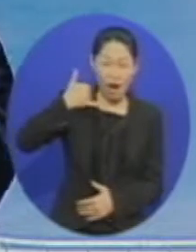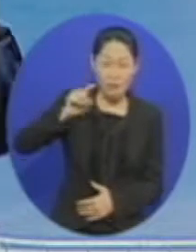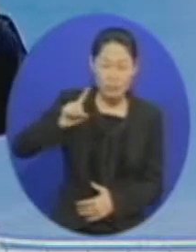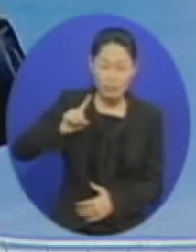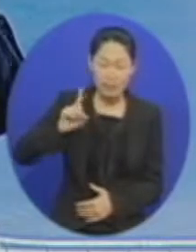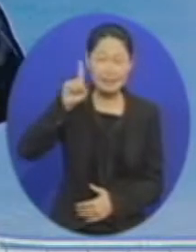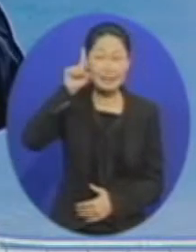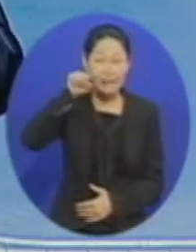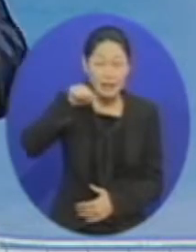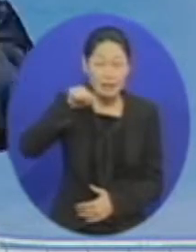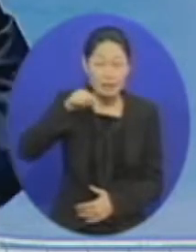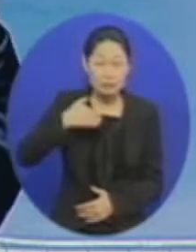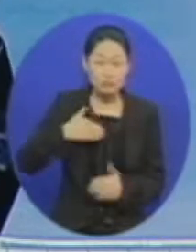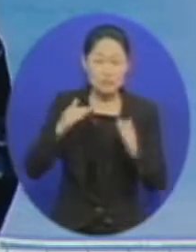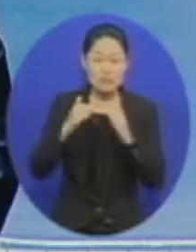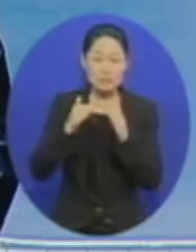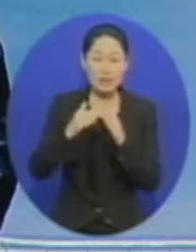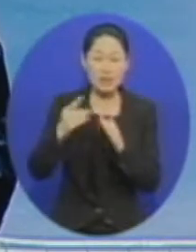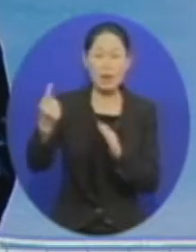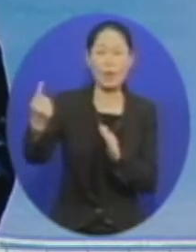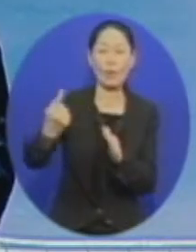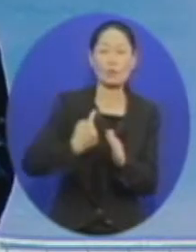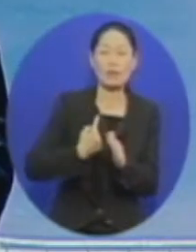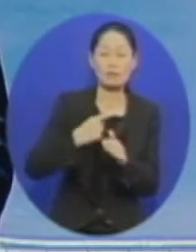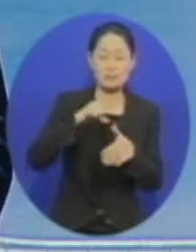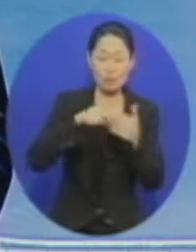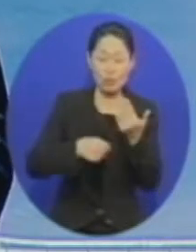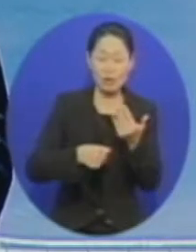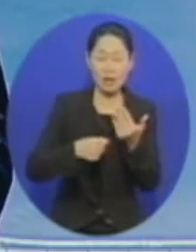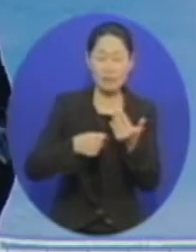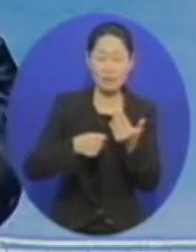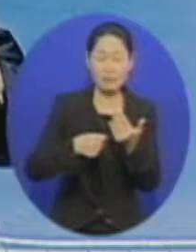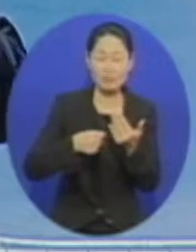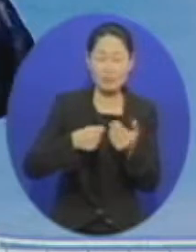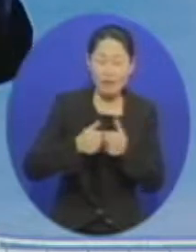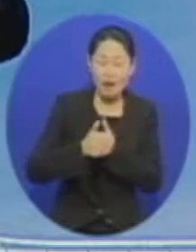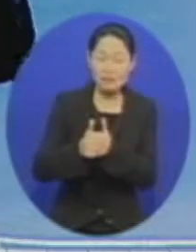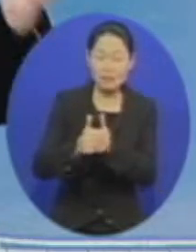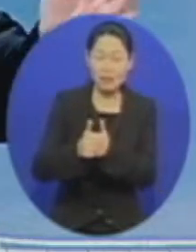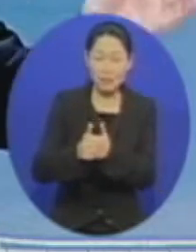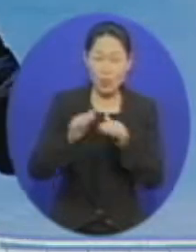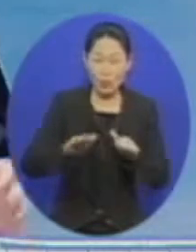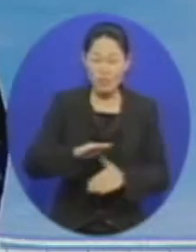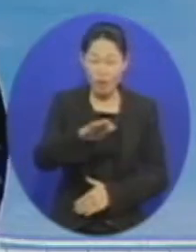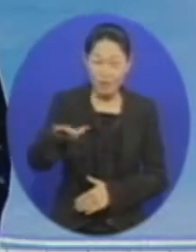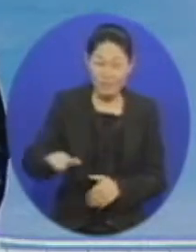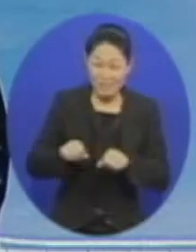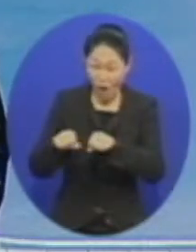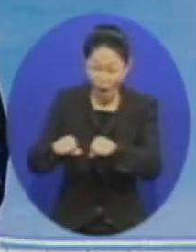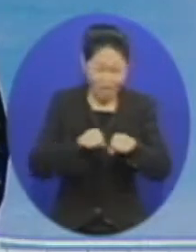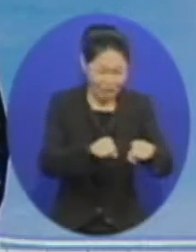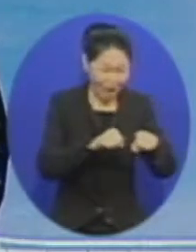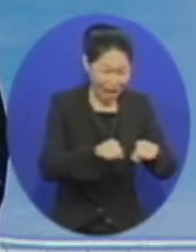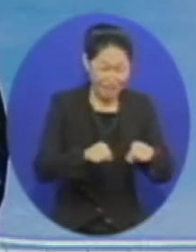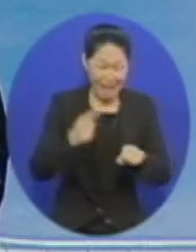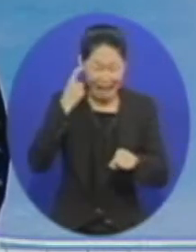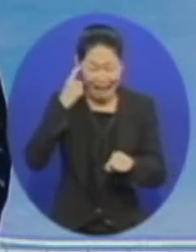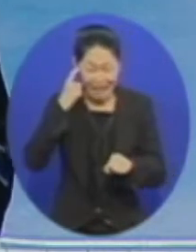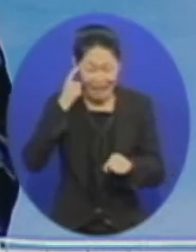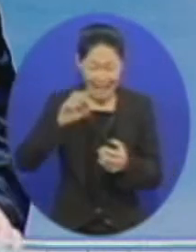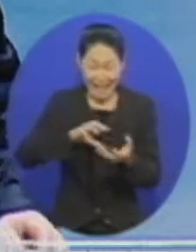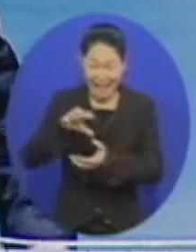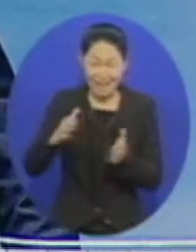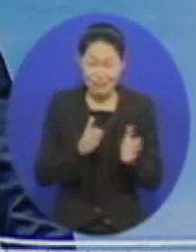우리 집이 어떻게 오시게 돼 때요 일정 상 그러면 아마 오늘 청소하고 난리도 아닐 거예요